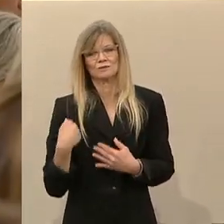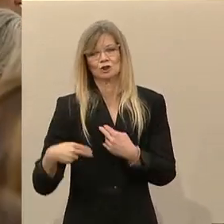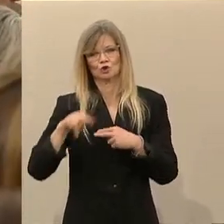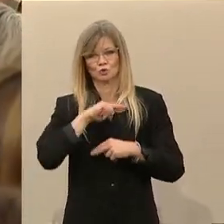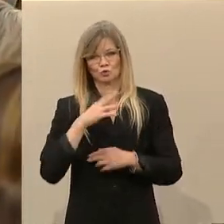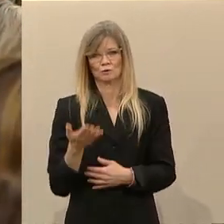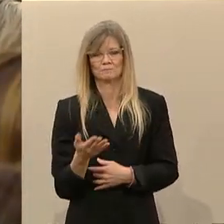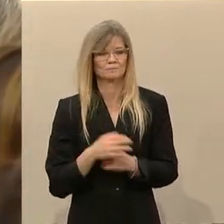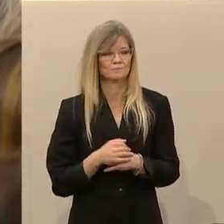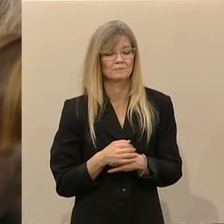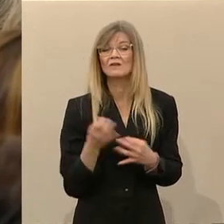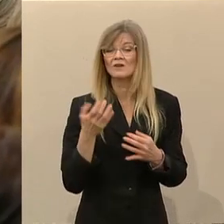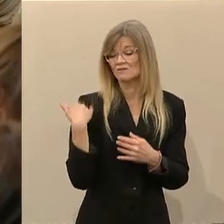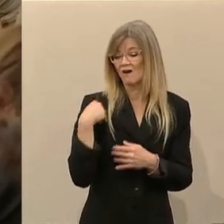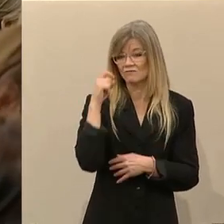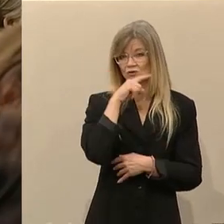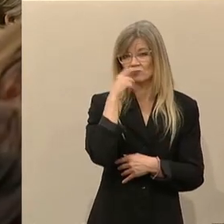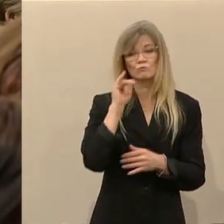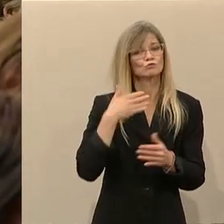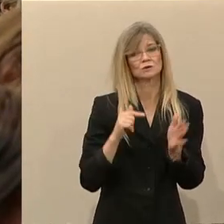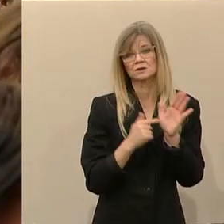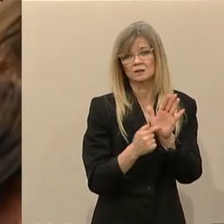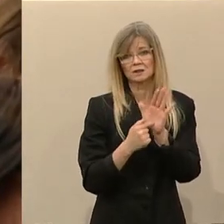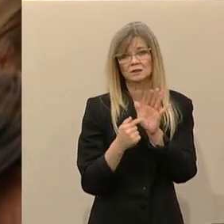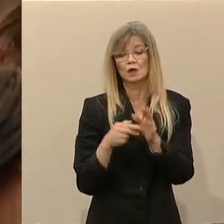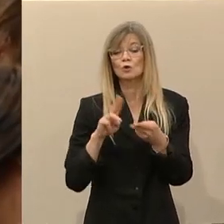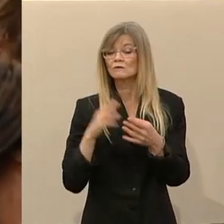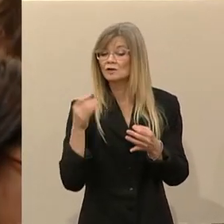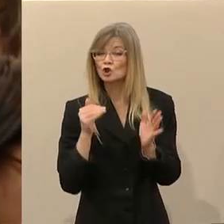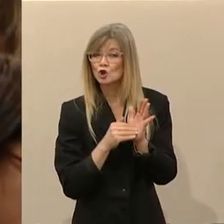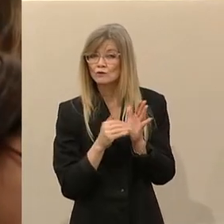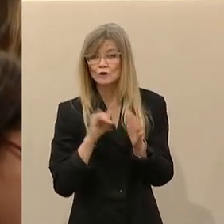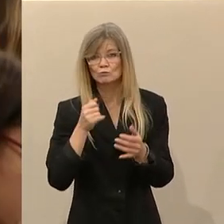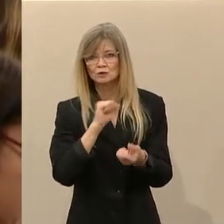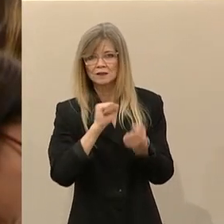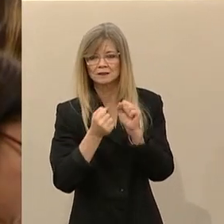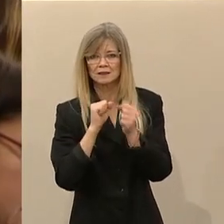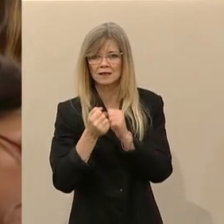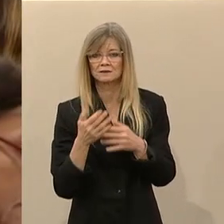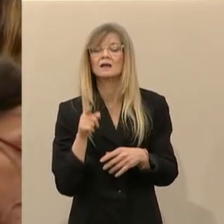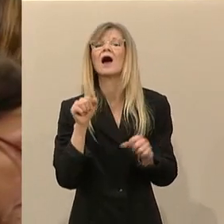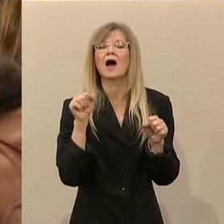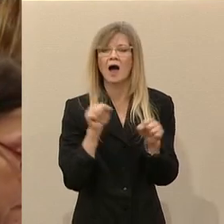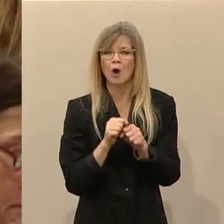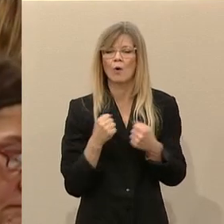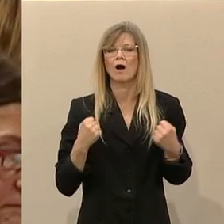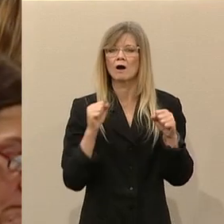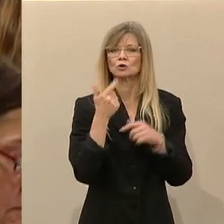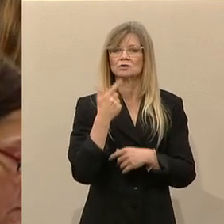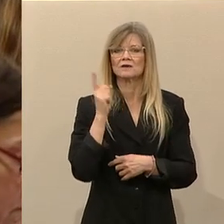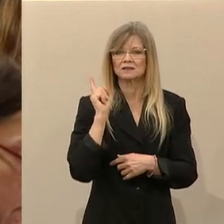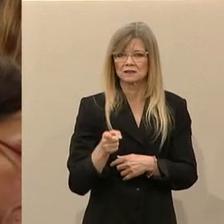Die Versäumnisse gehören eindeutig aufgezeigt und notwendige Änderungen angepasst. Dazu gehört auch die Aktion 20.000. Nach